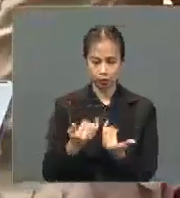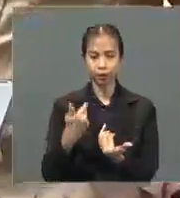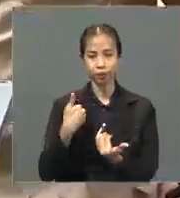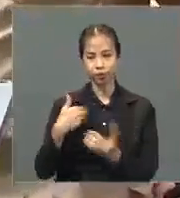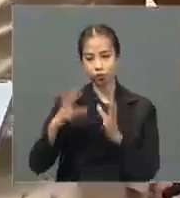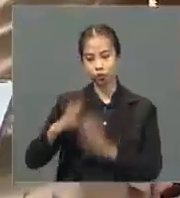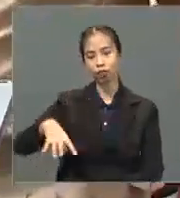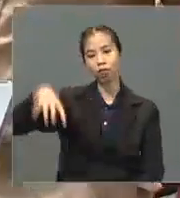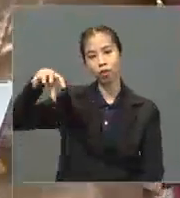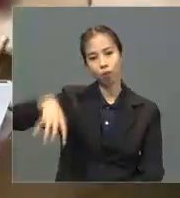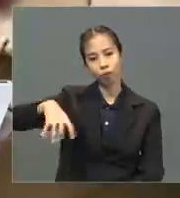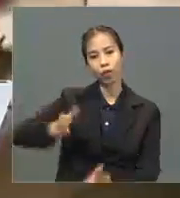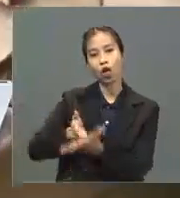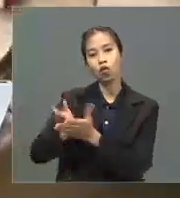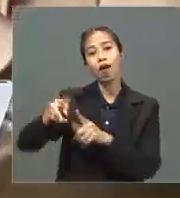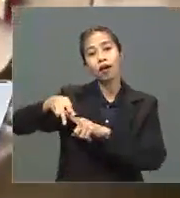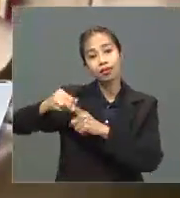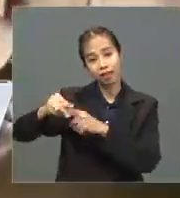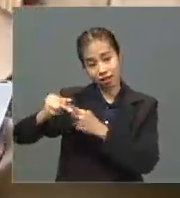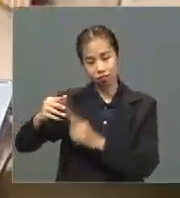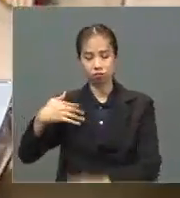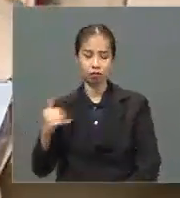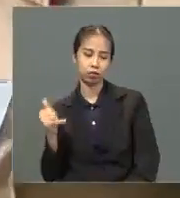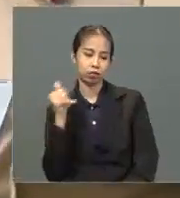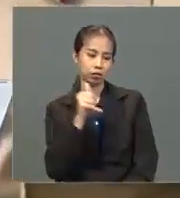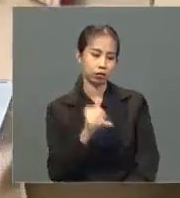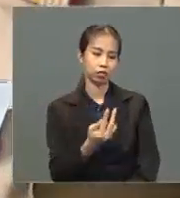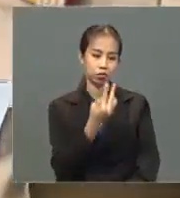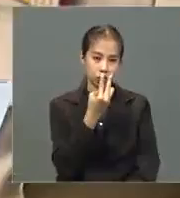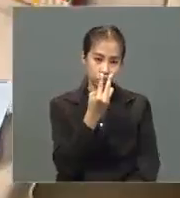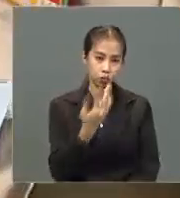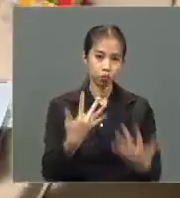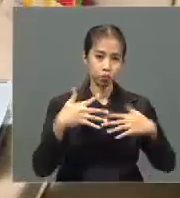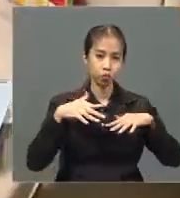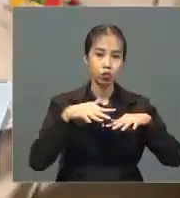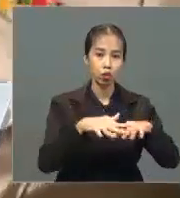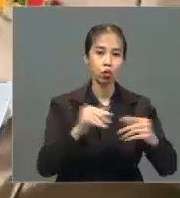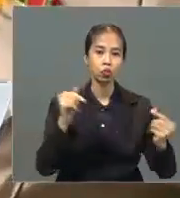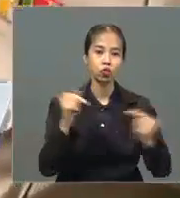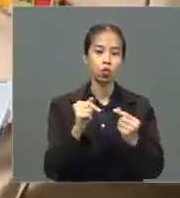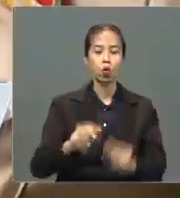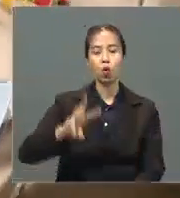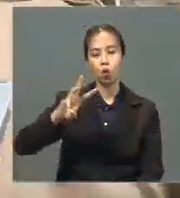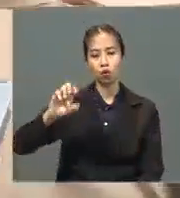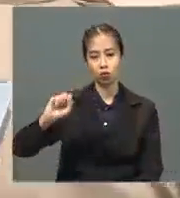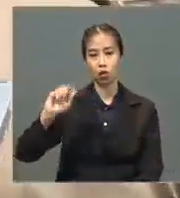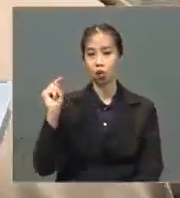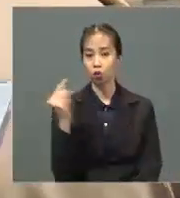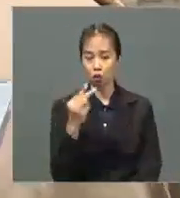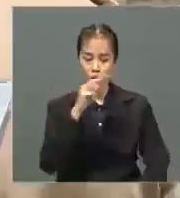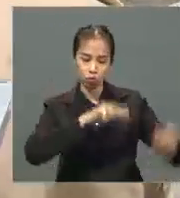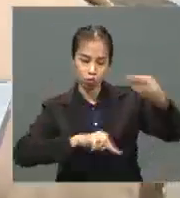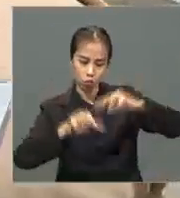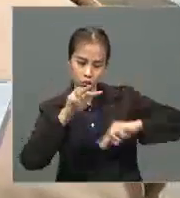สำนักงานโยธากรุงเทพมหานครได้ลงพื้นที่ร่วมกับนายศิริวัฒน์ชัยชนะและนายกวอศธ.เข้าตรวจ